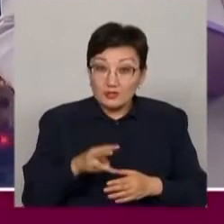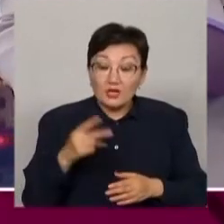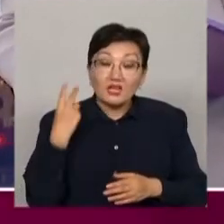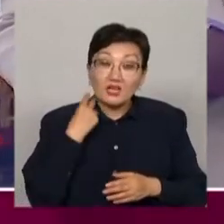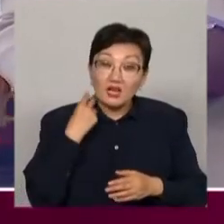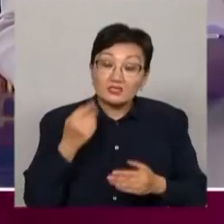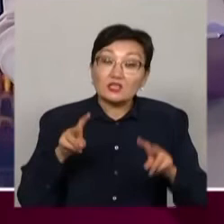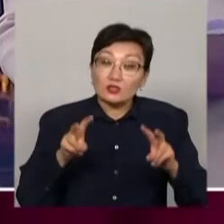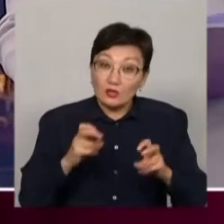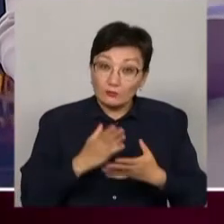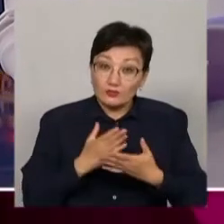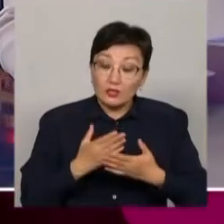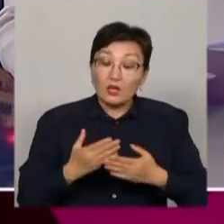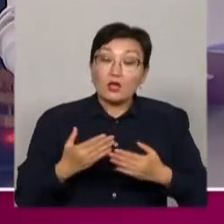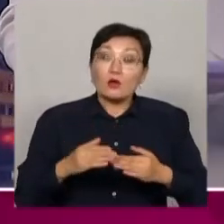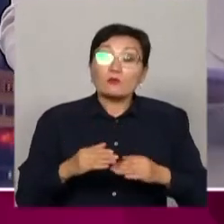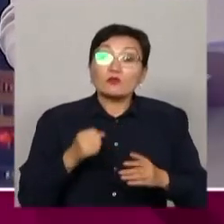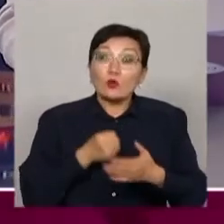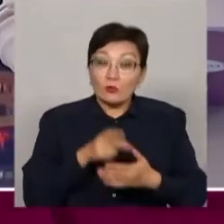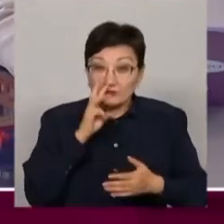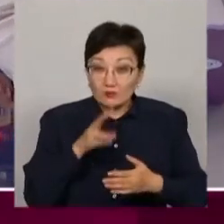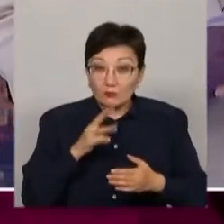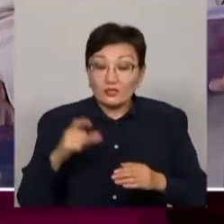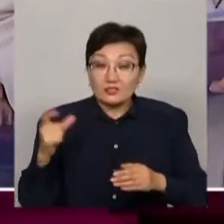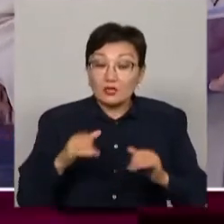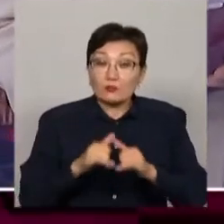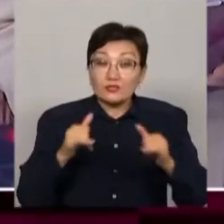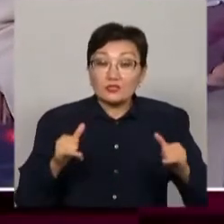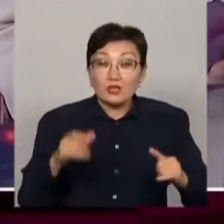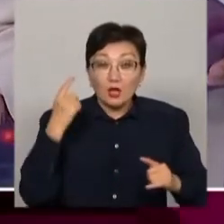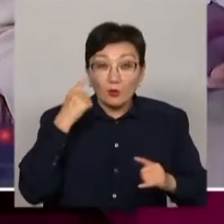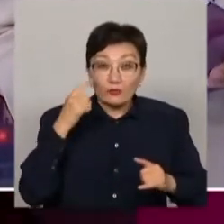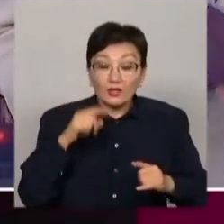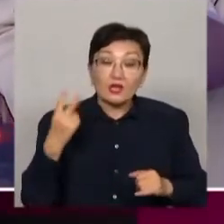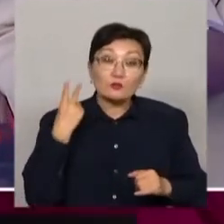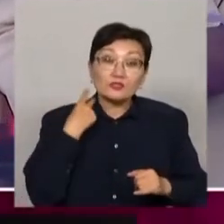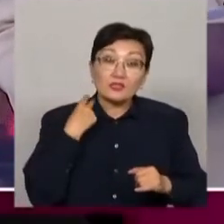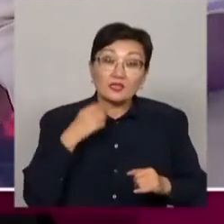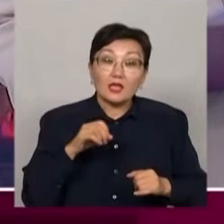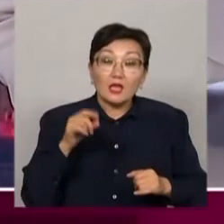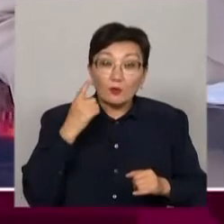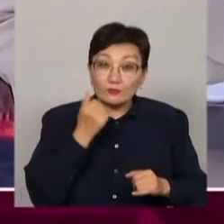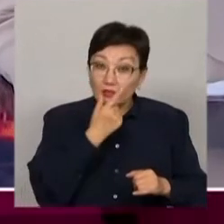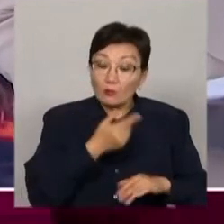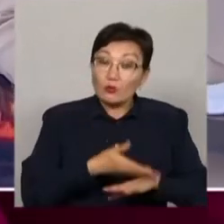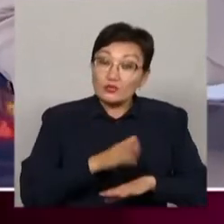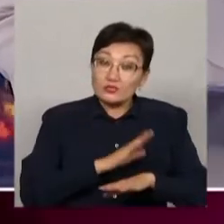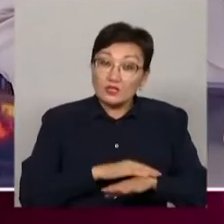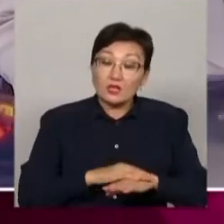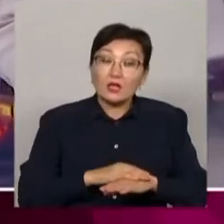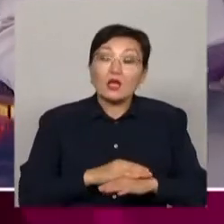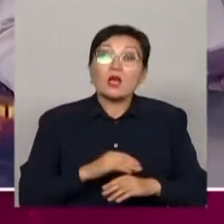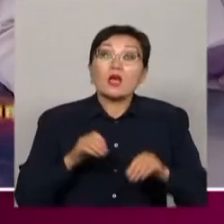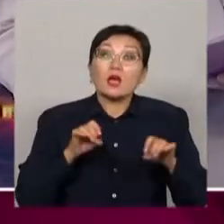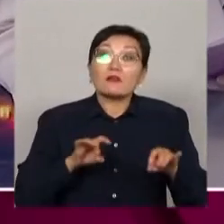ретінде танымал. Бұл микронесие сегменті экономикасы дамып кеткен ақш Ұлыбритания, Испания мен Польша, Австралия